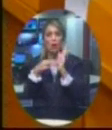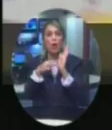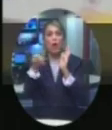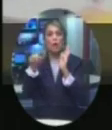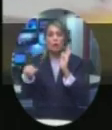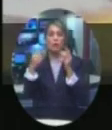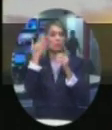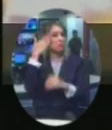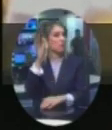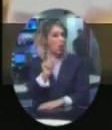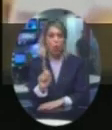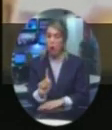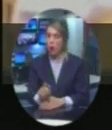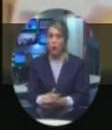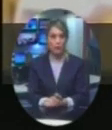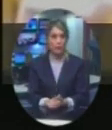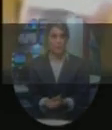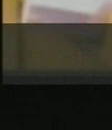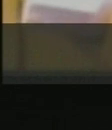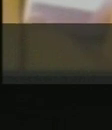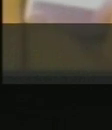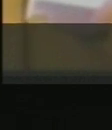זרות.